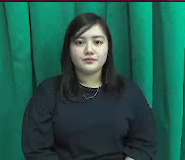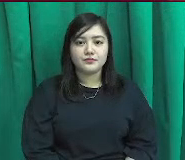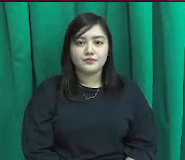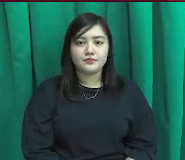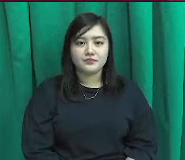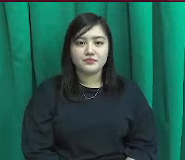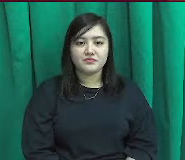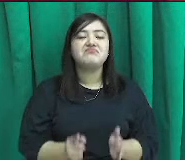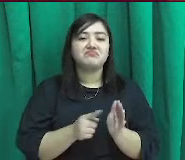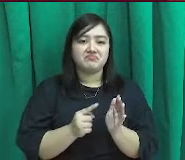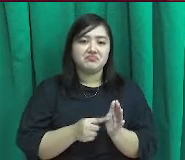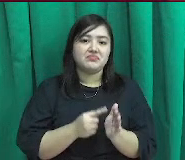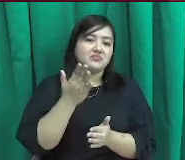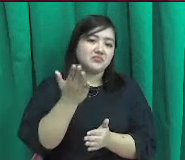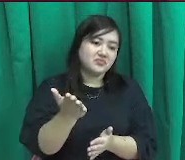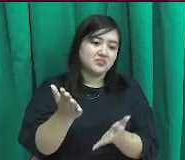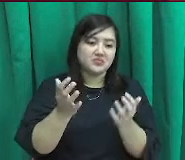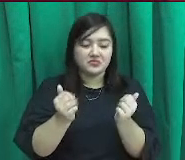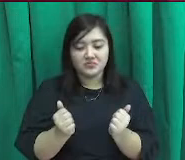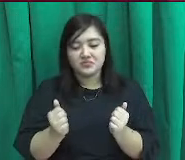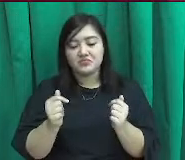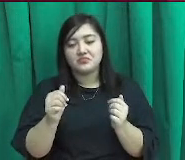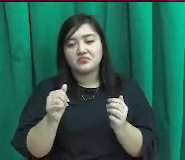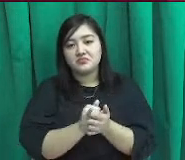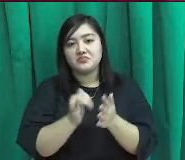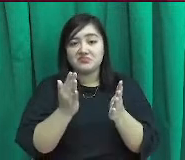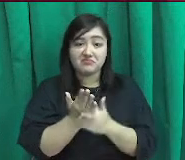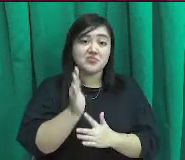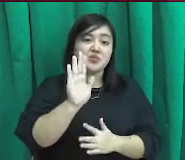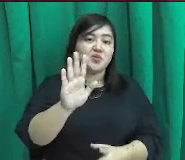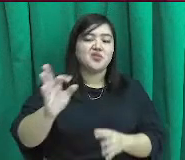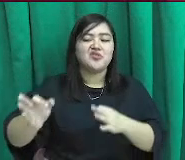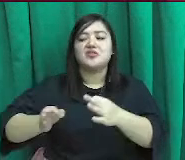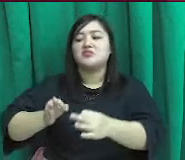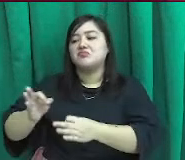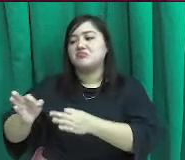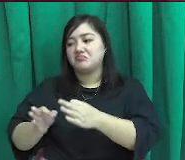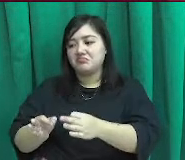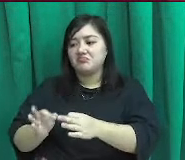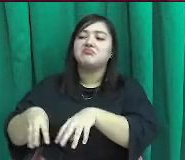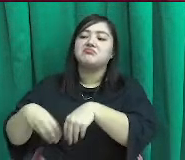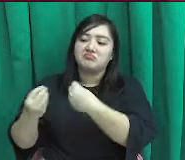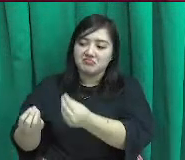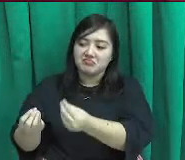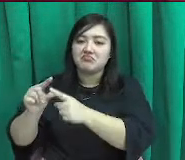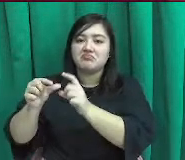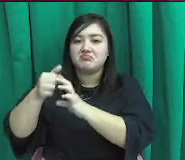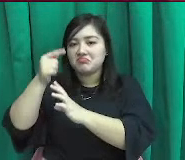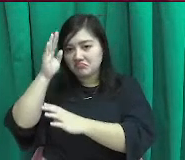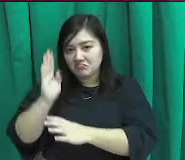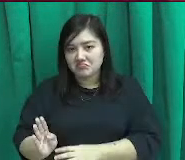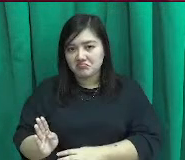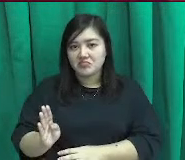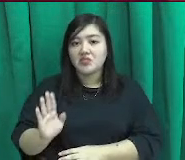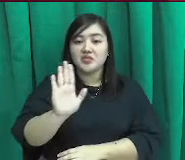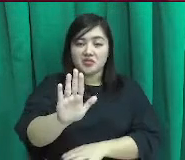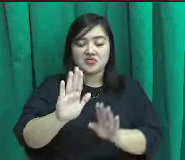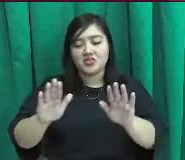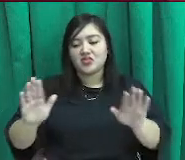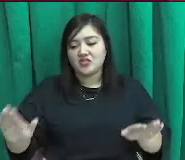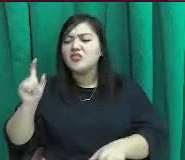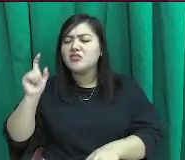nating mangusap. Gusto na natin na sa pagpapaliwanag natin, doon agad sumunod yung anak. No? Let the Holy Spirit talk to him. Amen. As